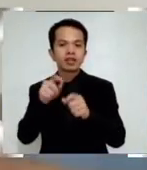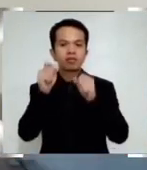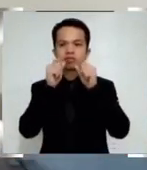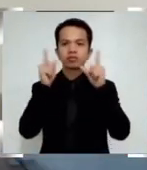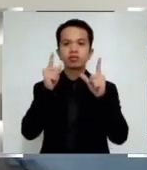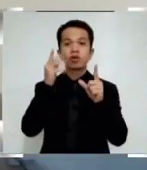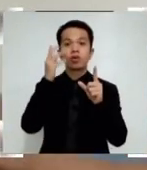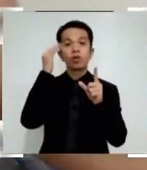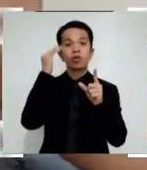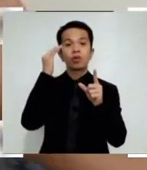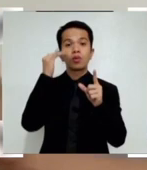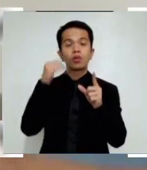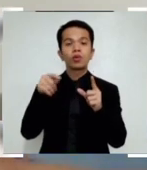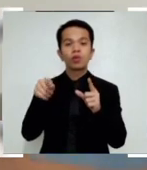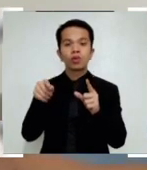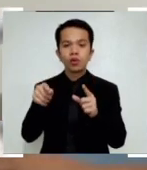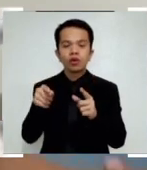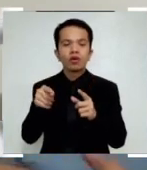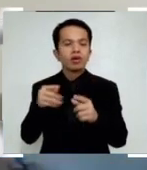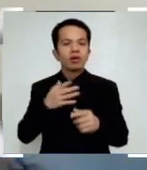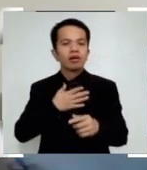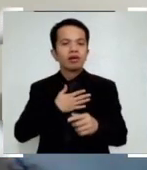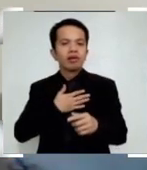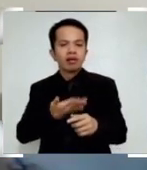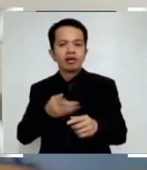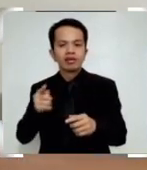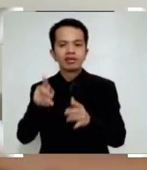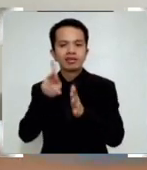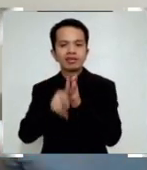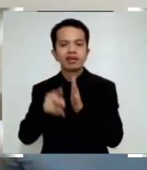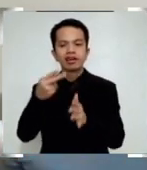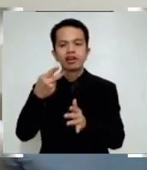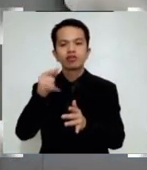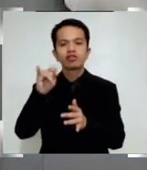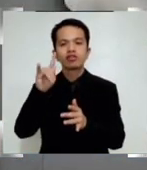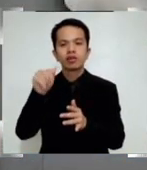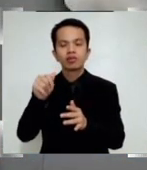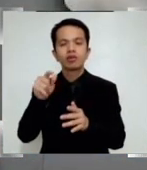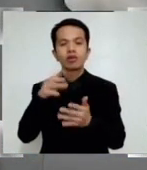will admit killing Gustavo because you learned that Archie...